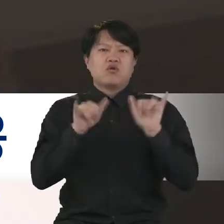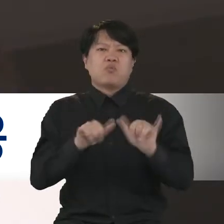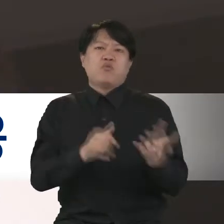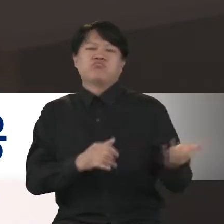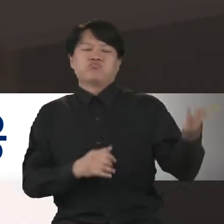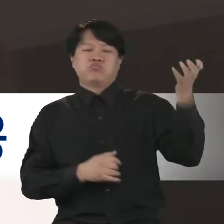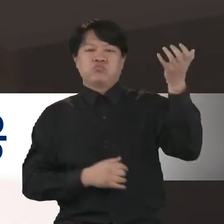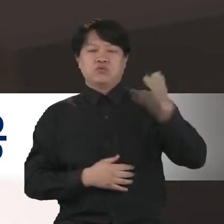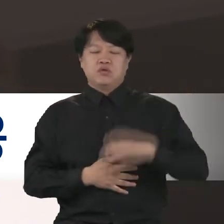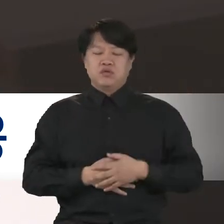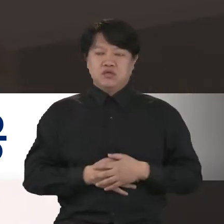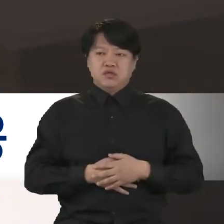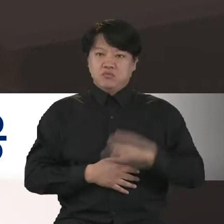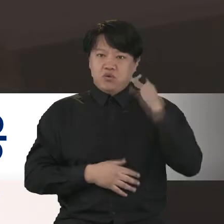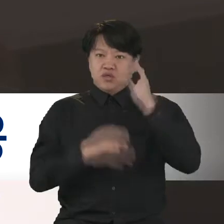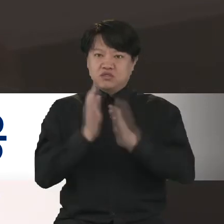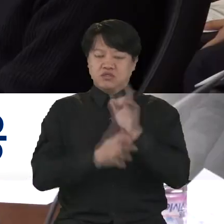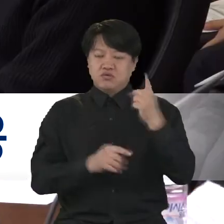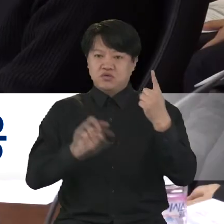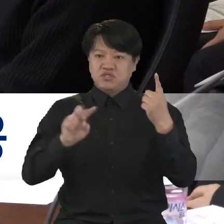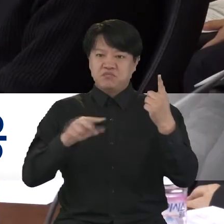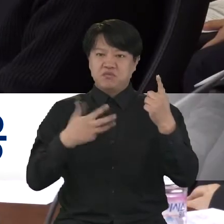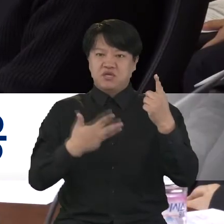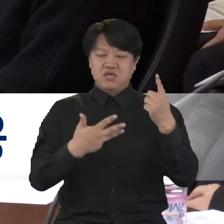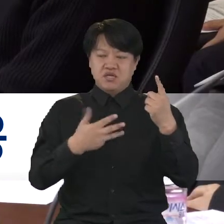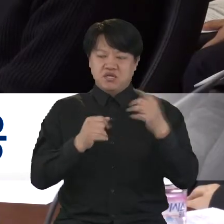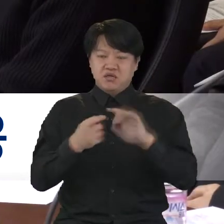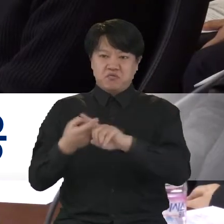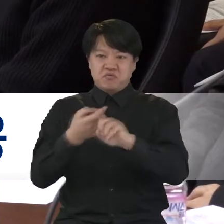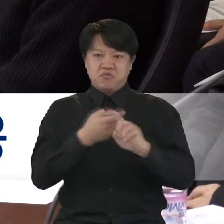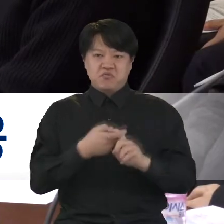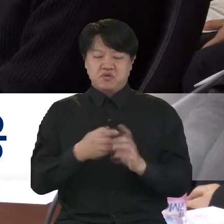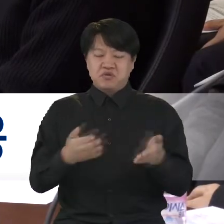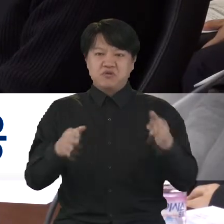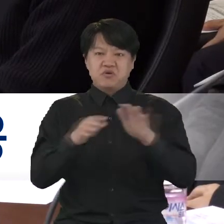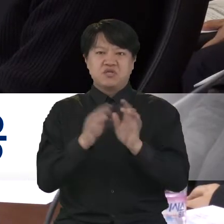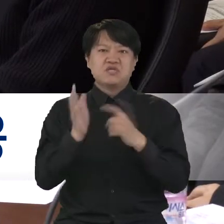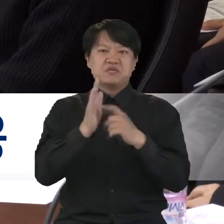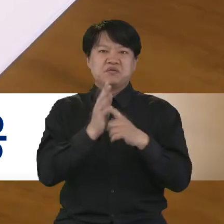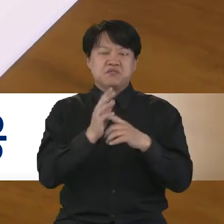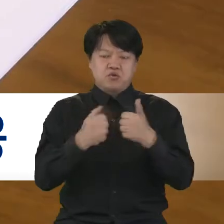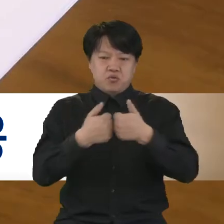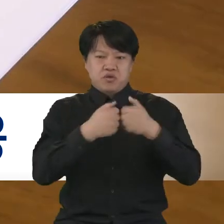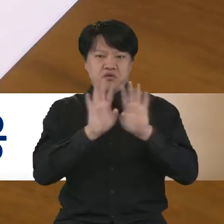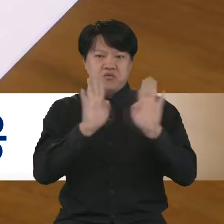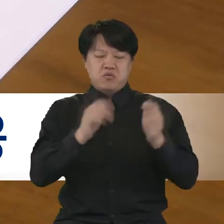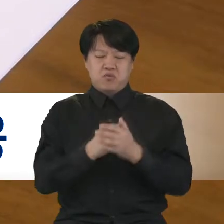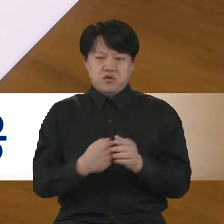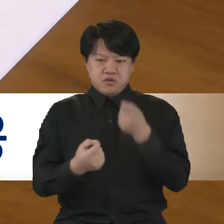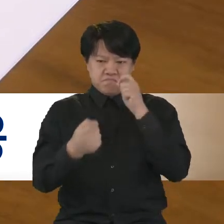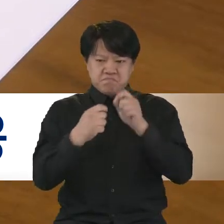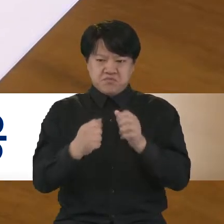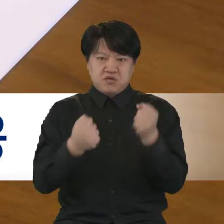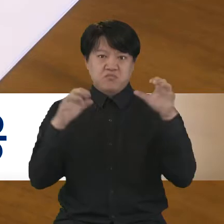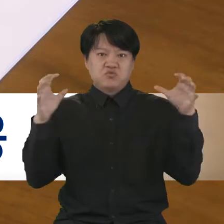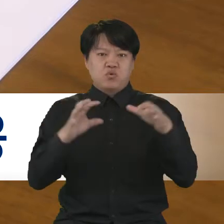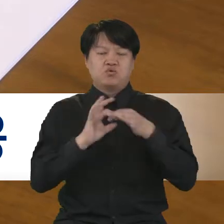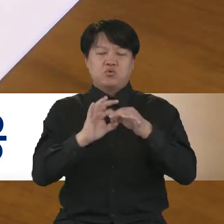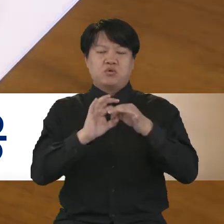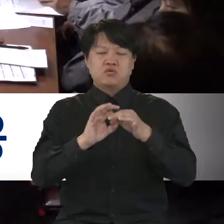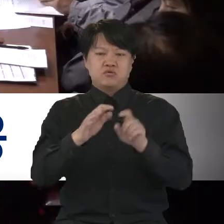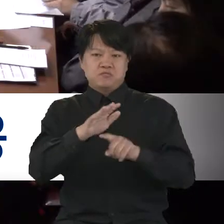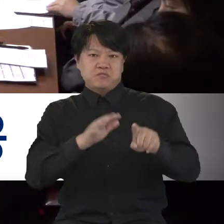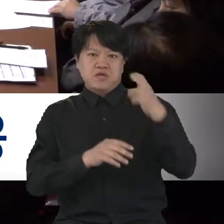가운데 포항 씨는 28일 긴급 유관기관 대책 점검 회의를 개최하고 긴밀한 협조체계를 통해 선제적인